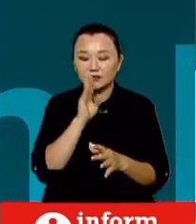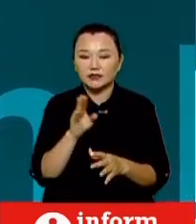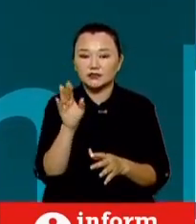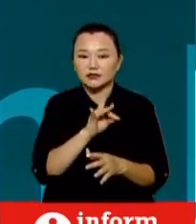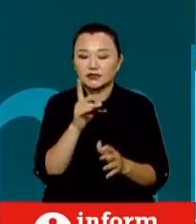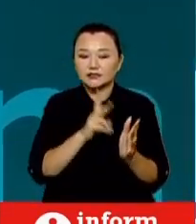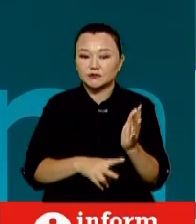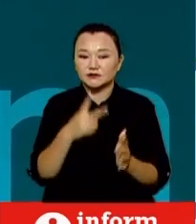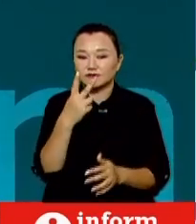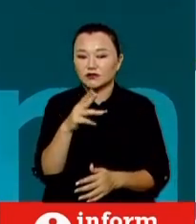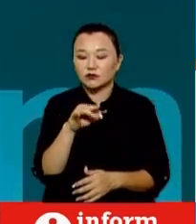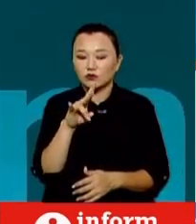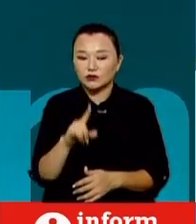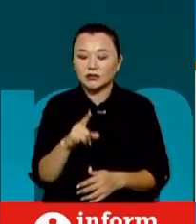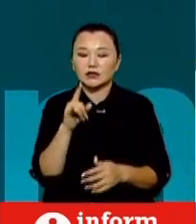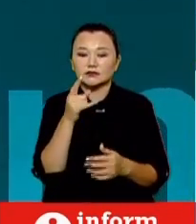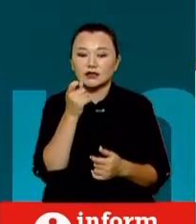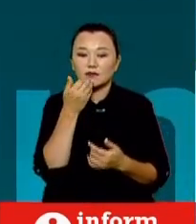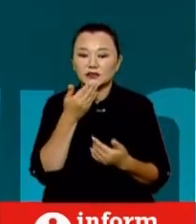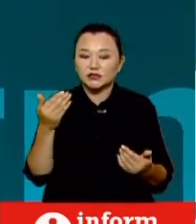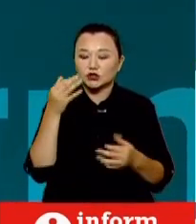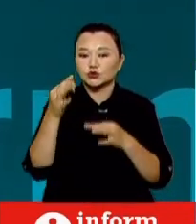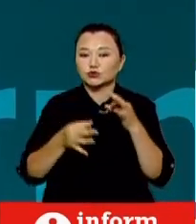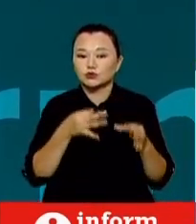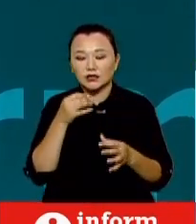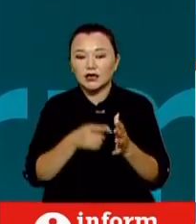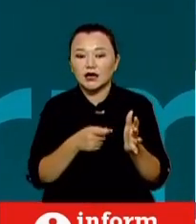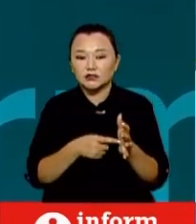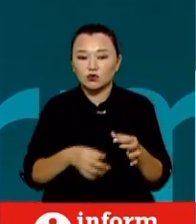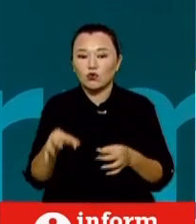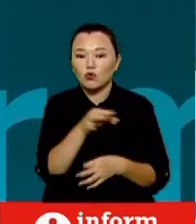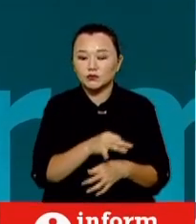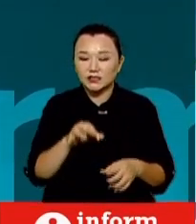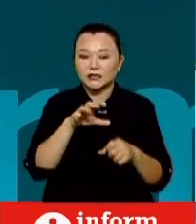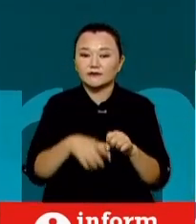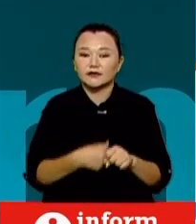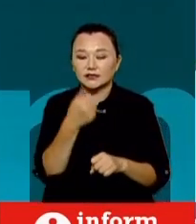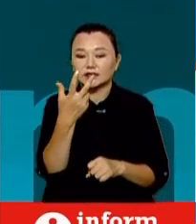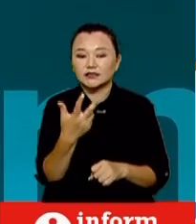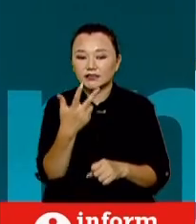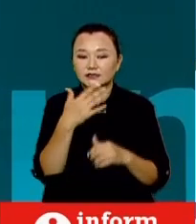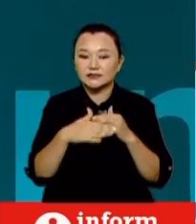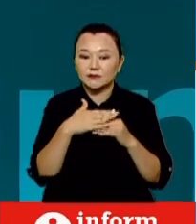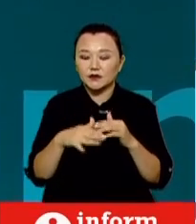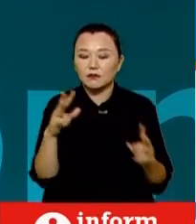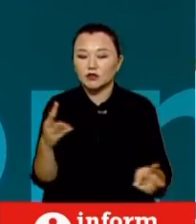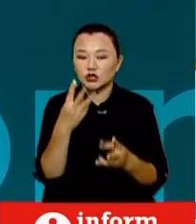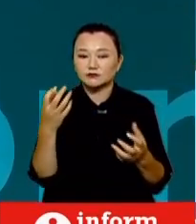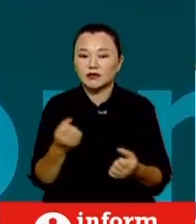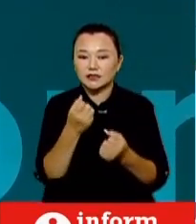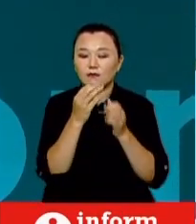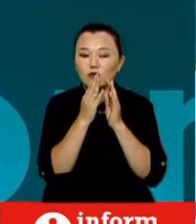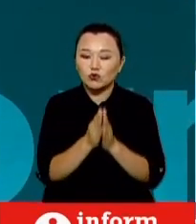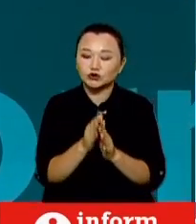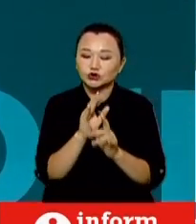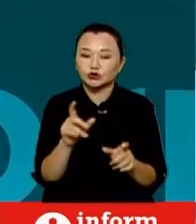72 тонны. Кроме того, только за последние сутки в Карагандинской области ликвидировали 3 степных пожара. Спасатели просят